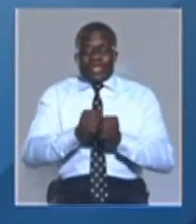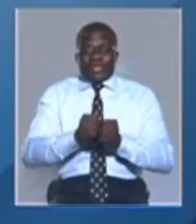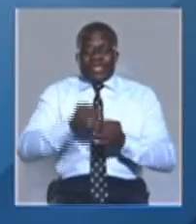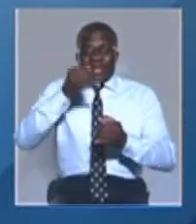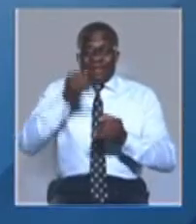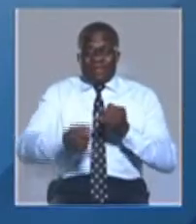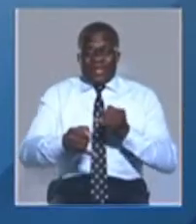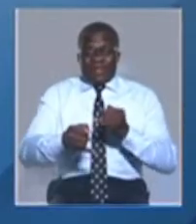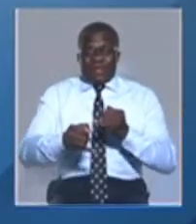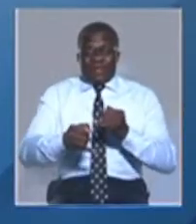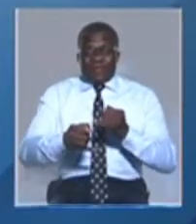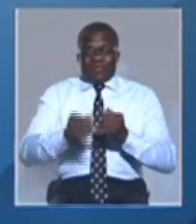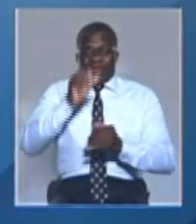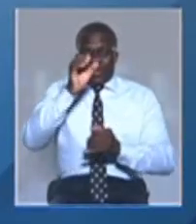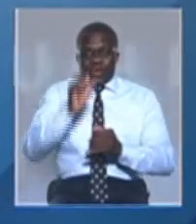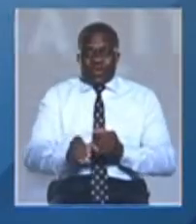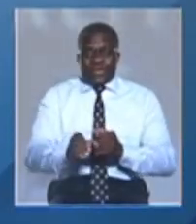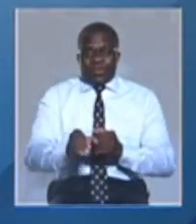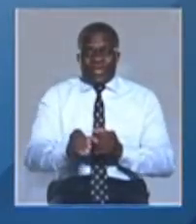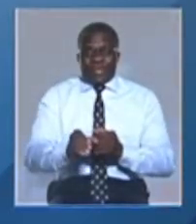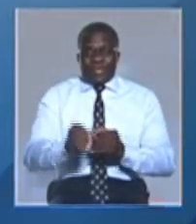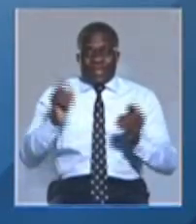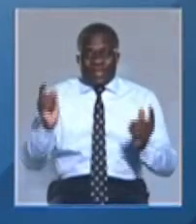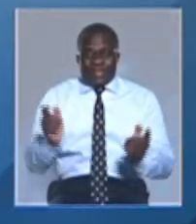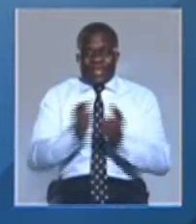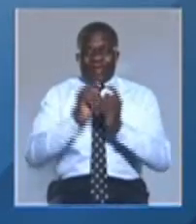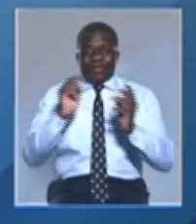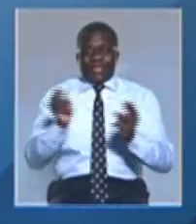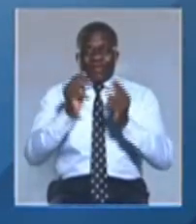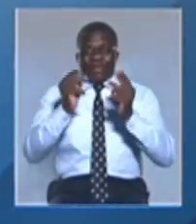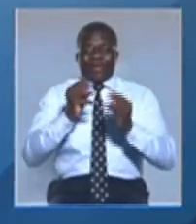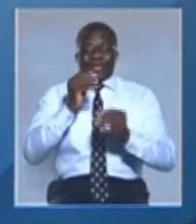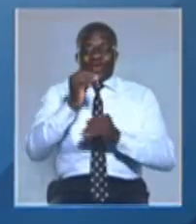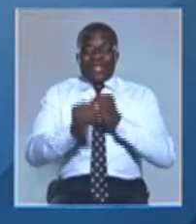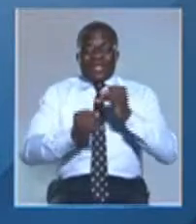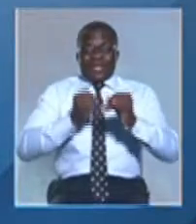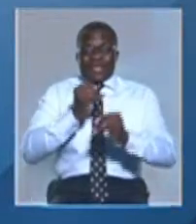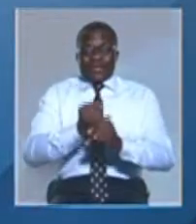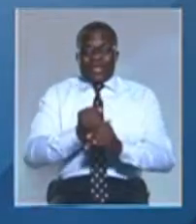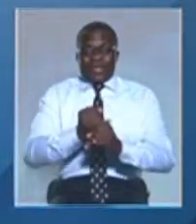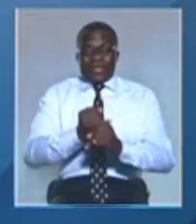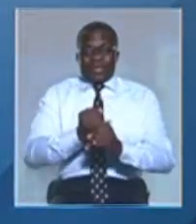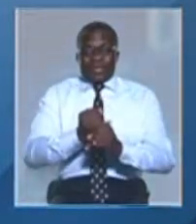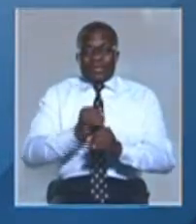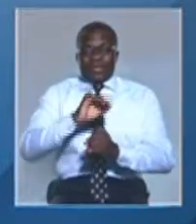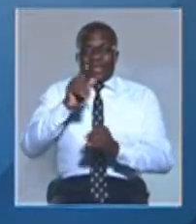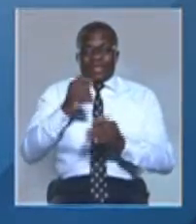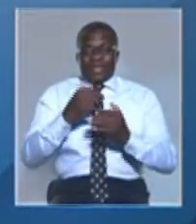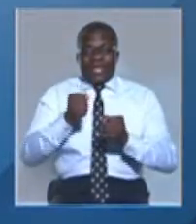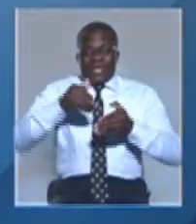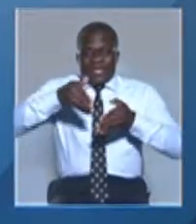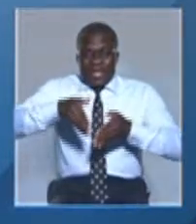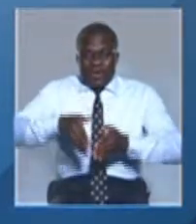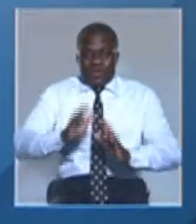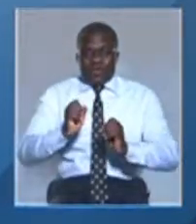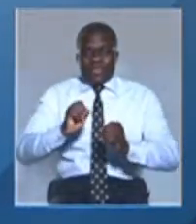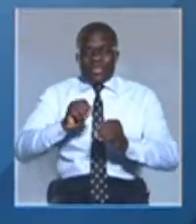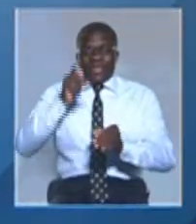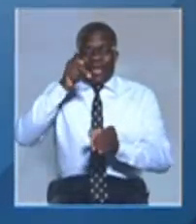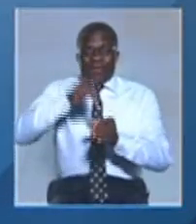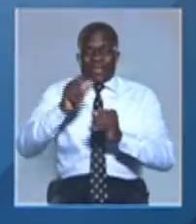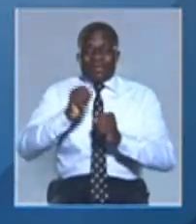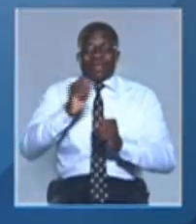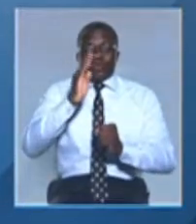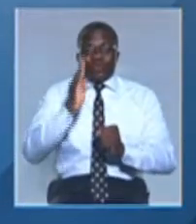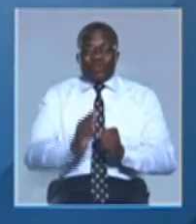Enfin, au chapitre des rencontres et manifestations internationales, Il a été autorisé la participation